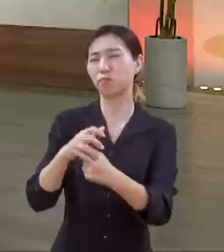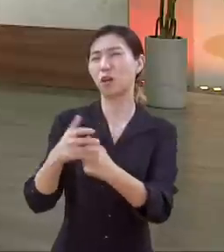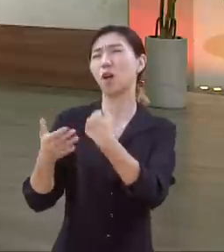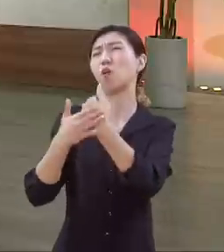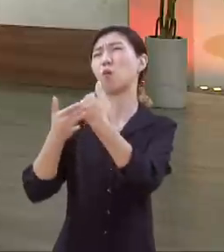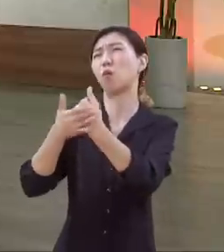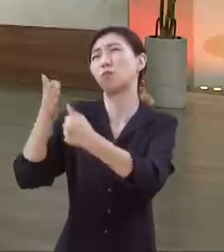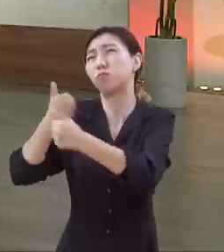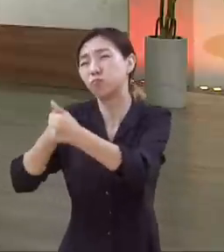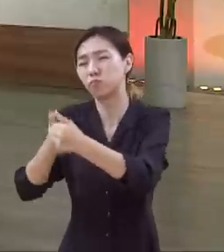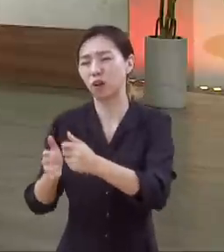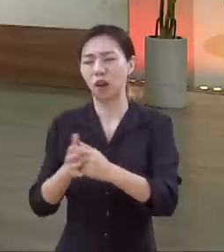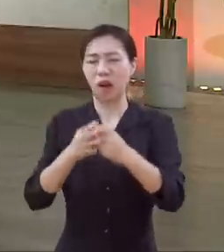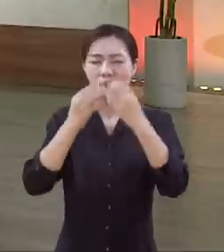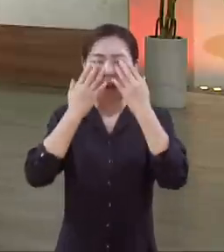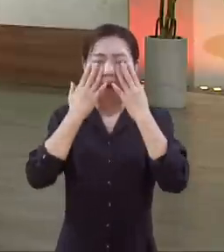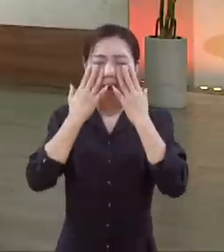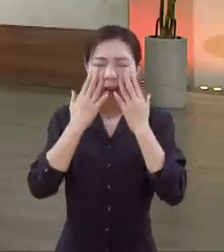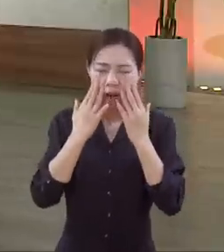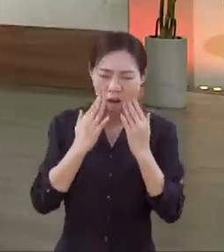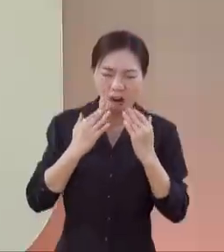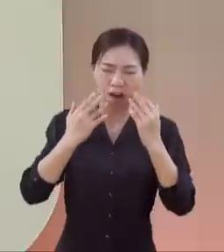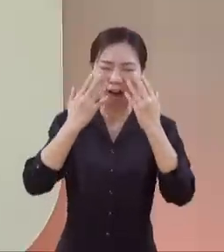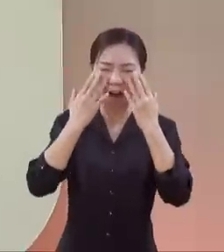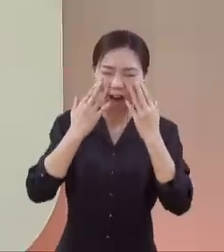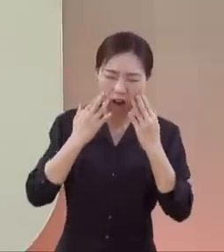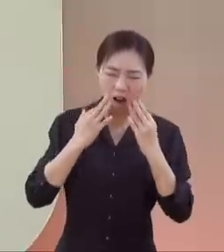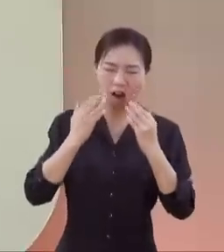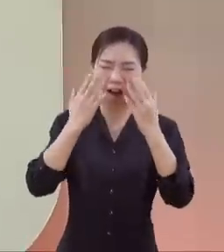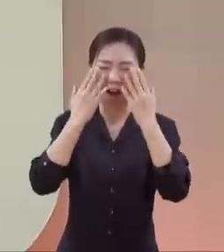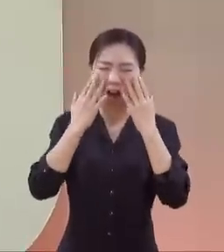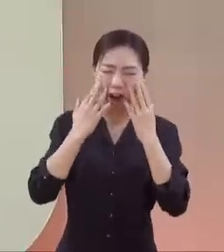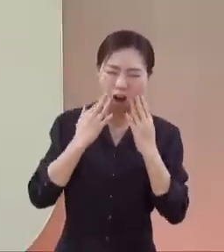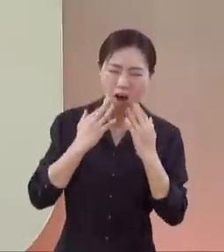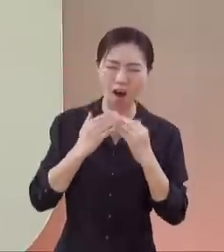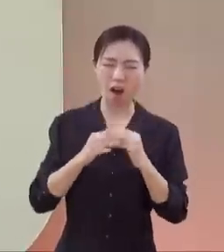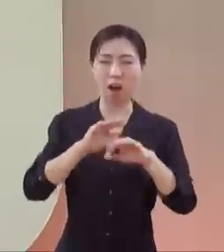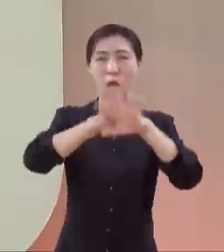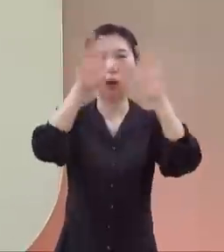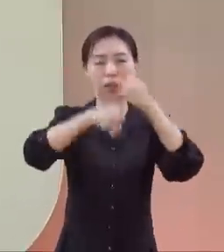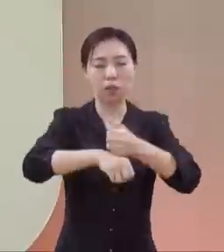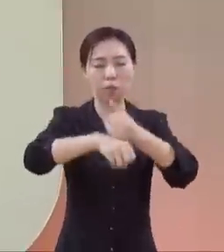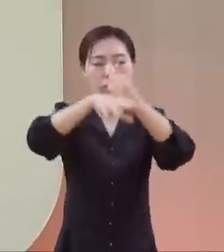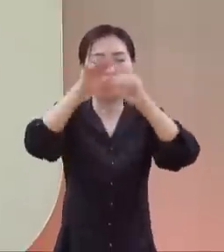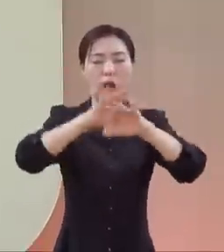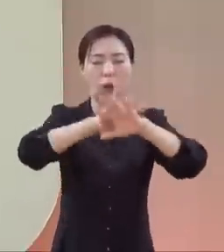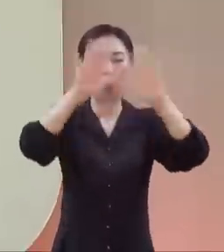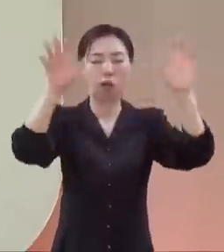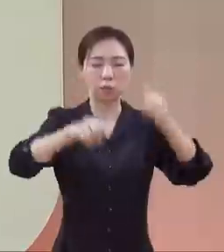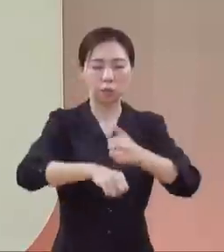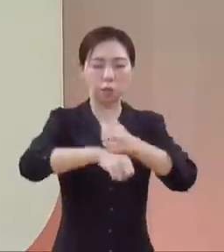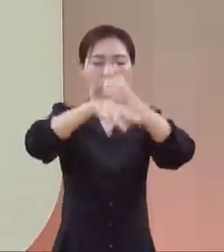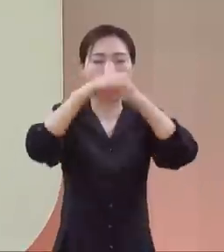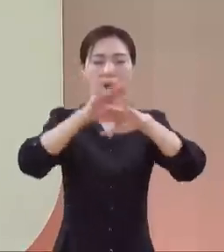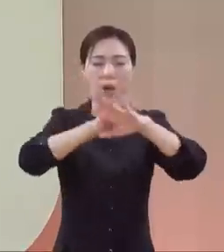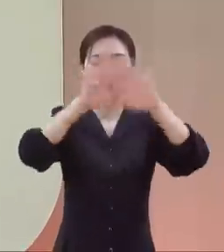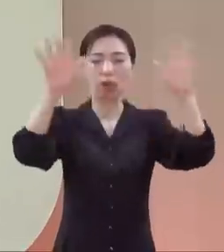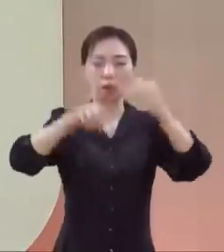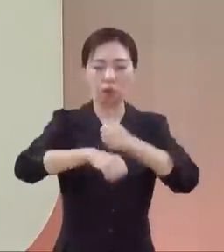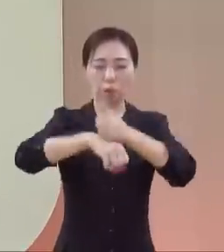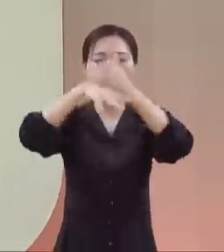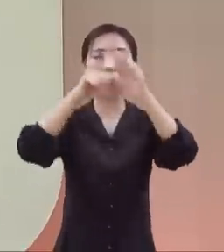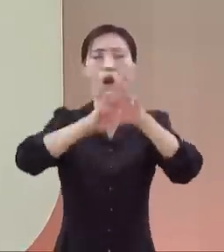눈물을 펑펑 쏟으면서 정말 간절하게 관세음보살 관세음보살 관세음보살 관세음보살